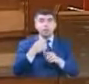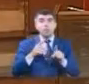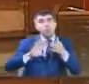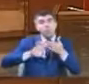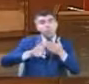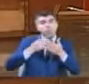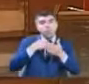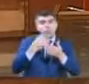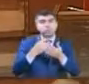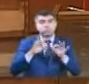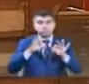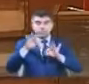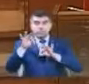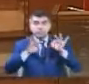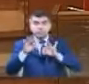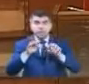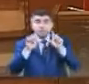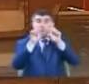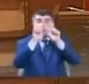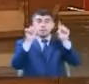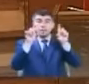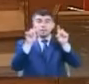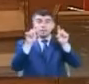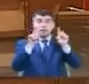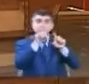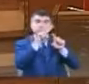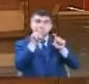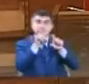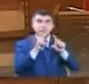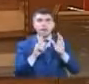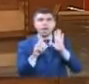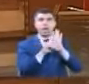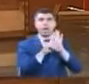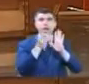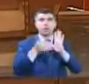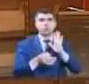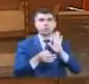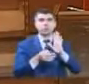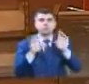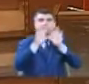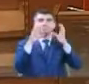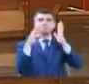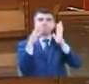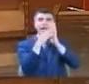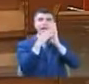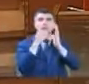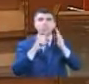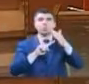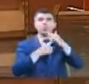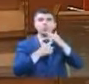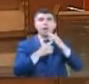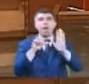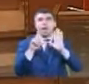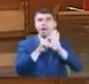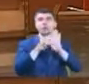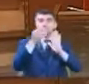التقيد بقراءه العداد بشكل يعني شهري الى غير ذلك من الامور اللي غادي تصلح اما القضيه ديال ان نتحدث على